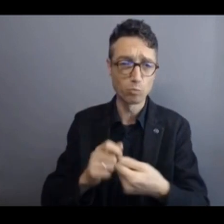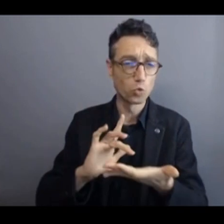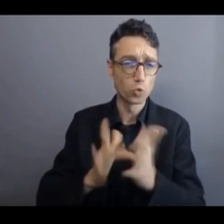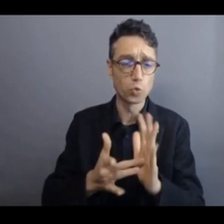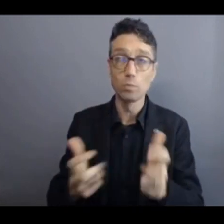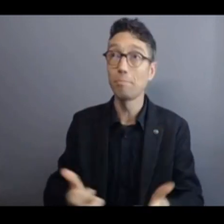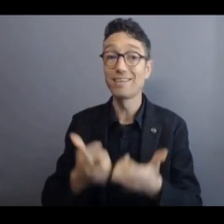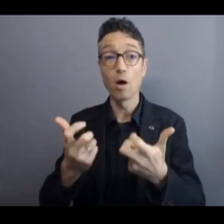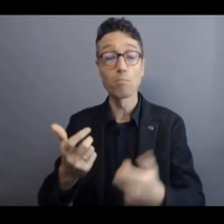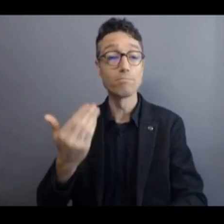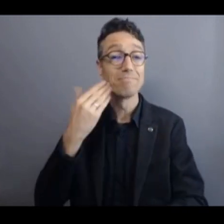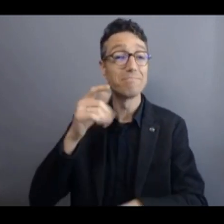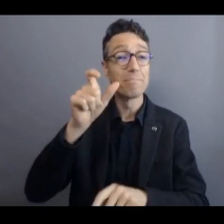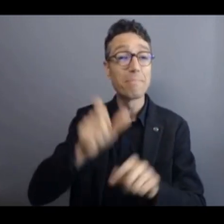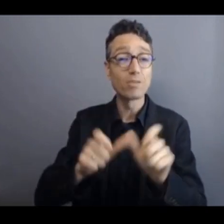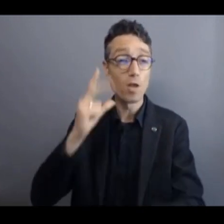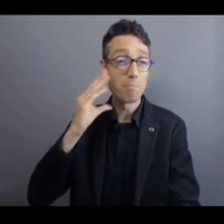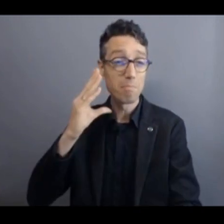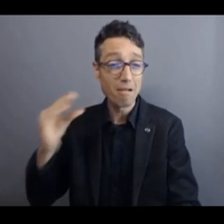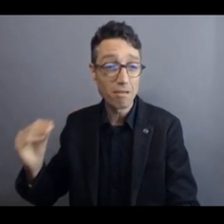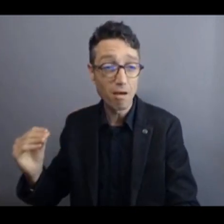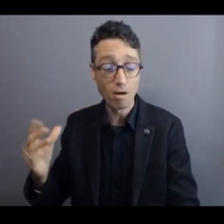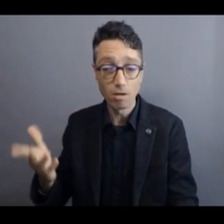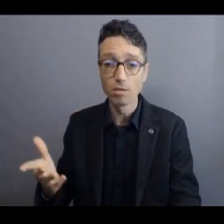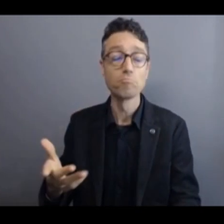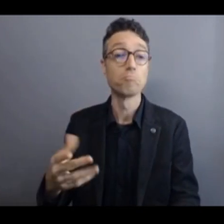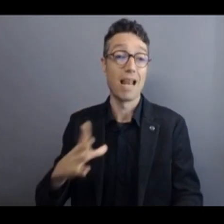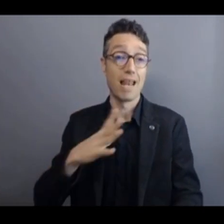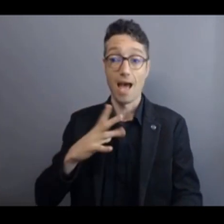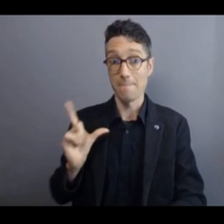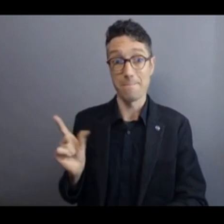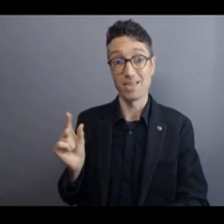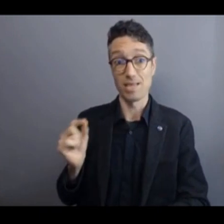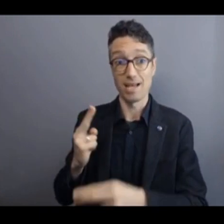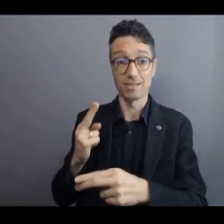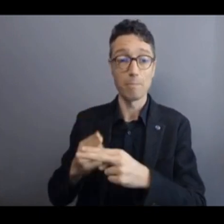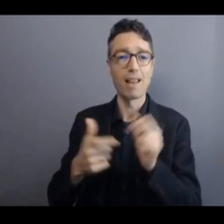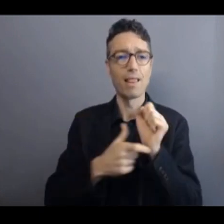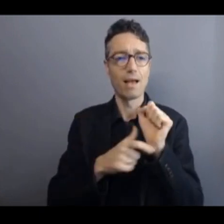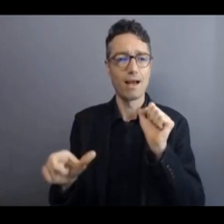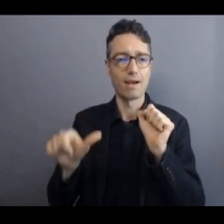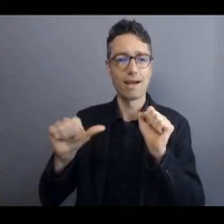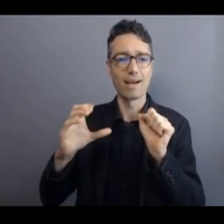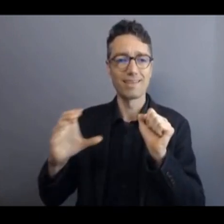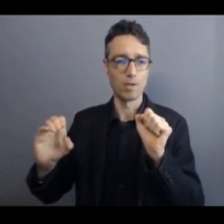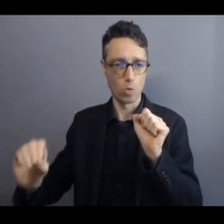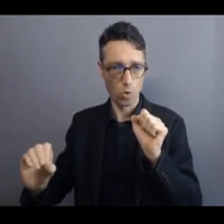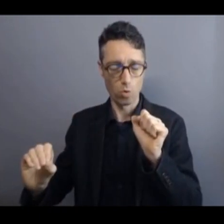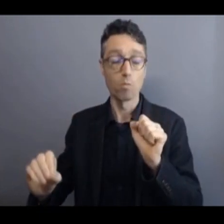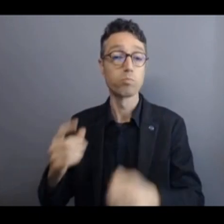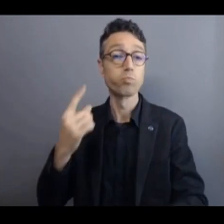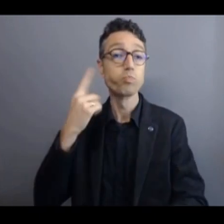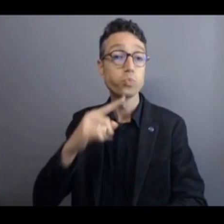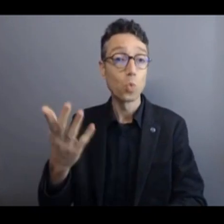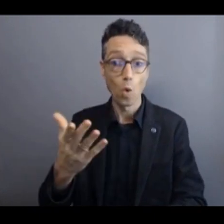travaille avec un partenaire assez haut qui permet de contacter, donc même si c'est la ligne téléphonique, mais